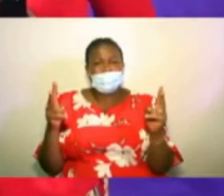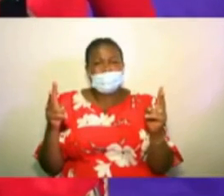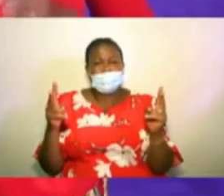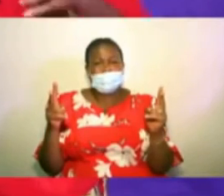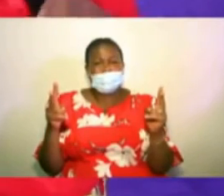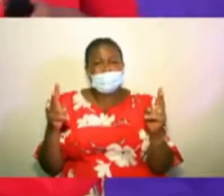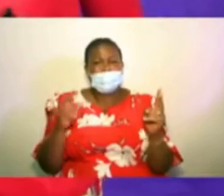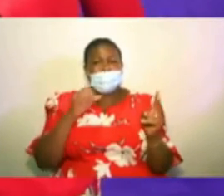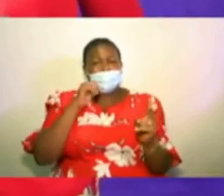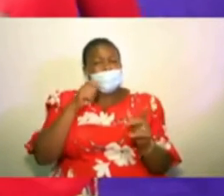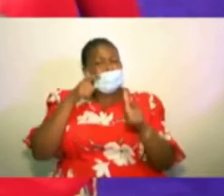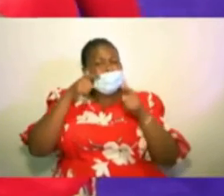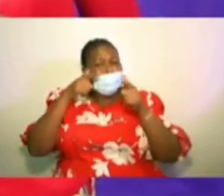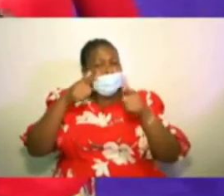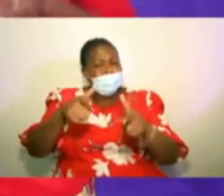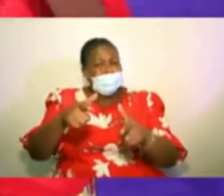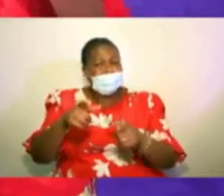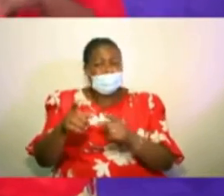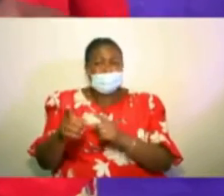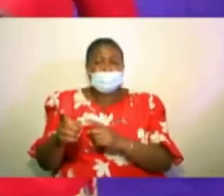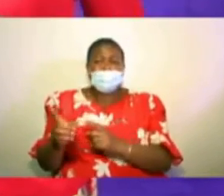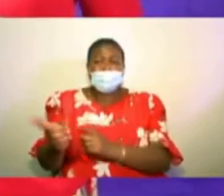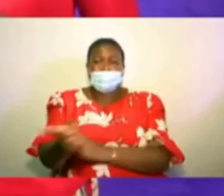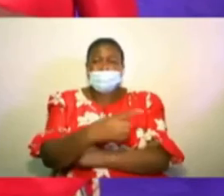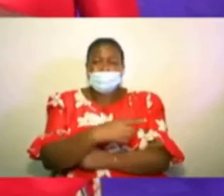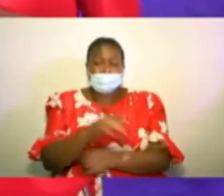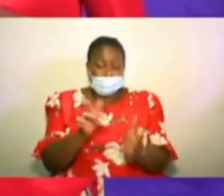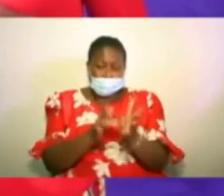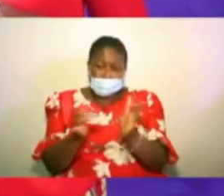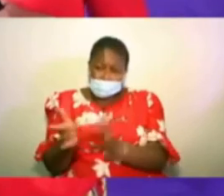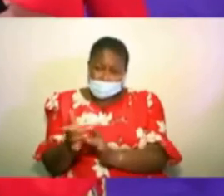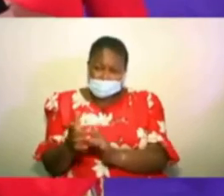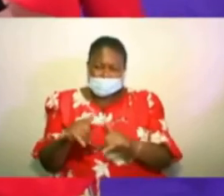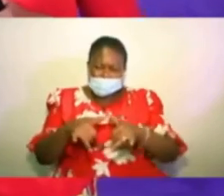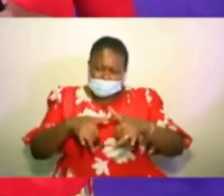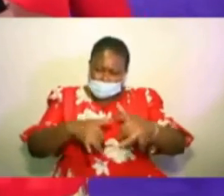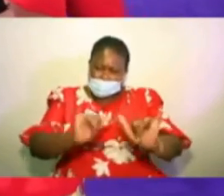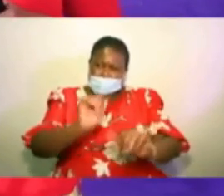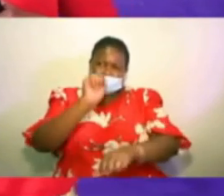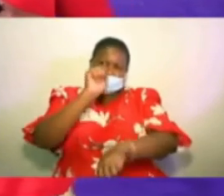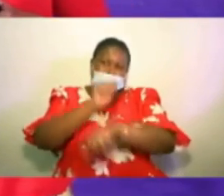today, aujourd'hui, he's doing it. Il est en train de le faire. When you read the book